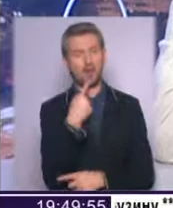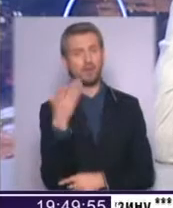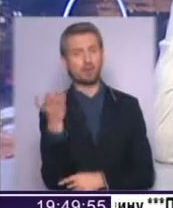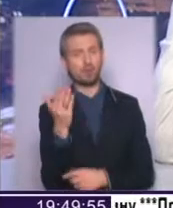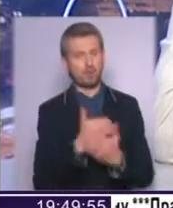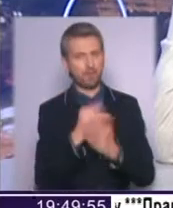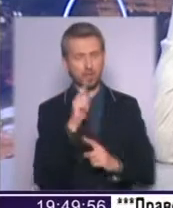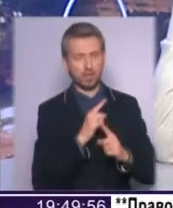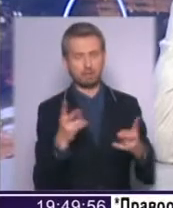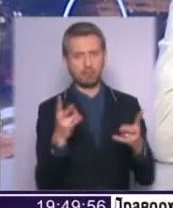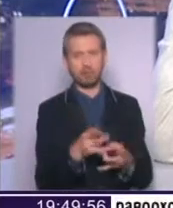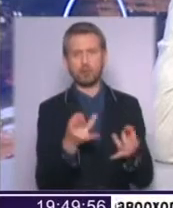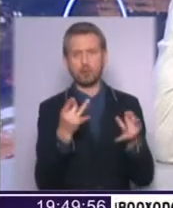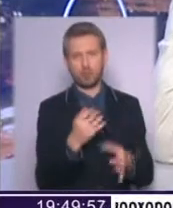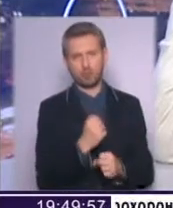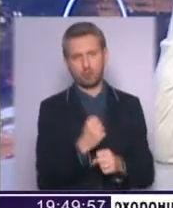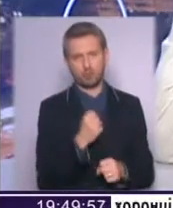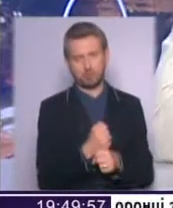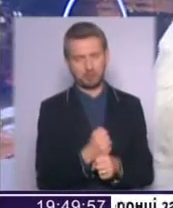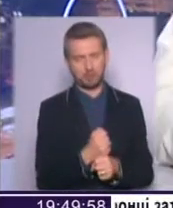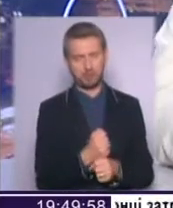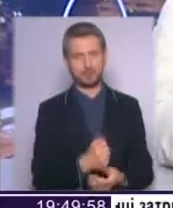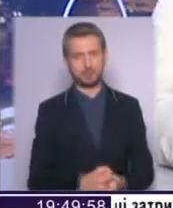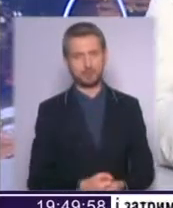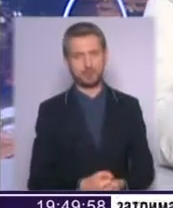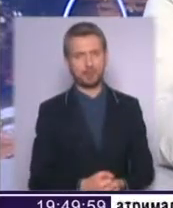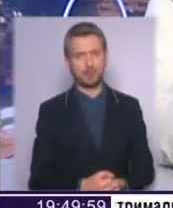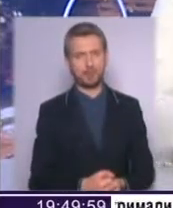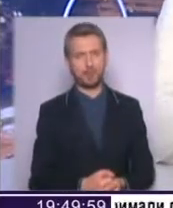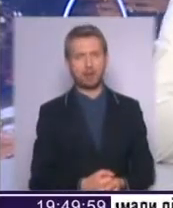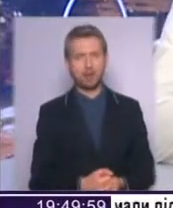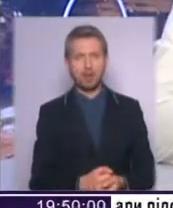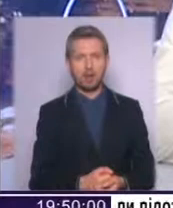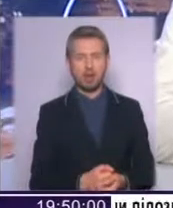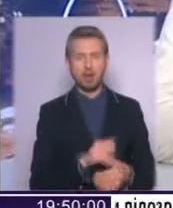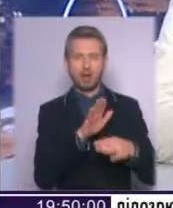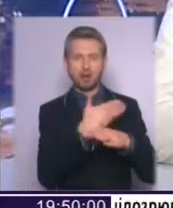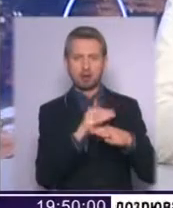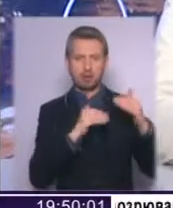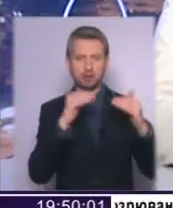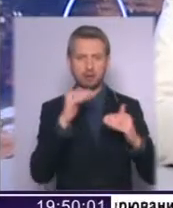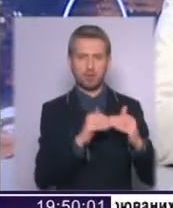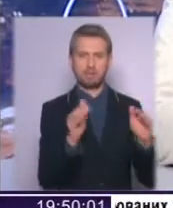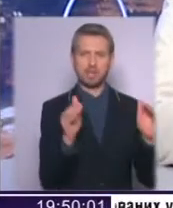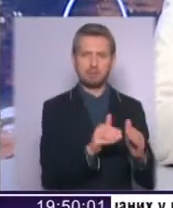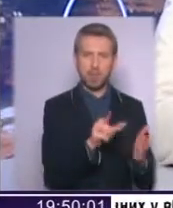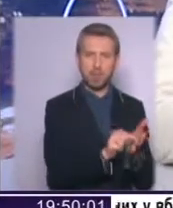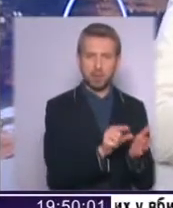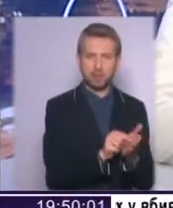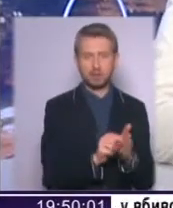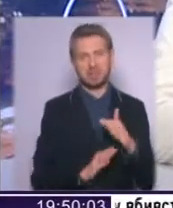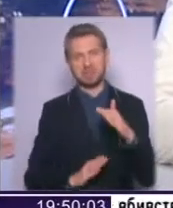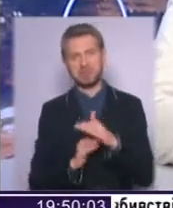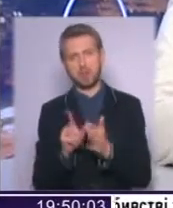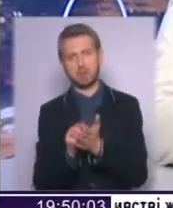Раді, повинен просто зробити, напросто, градацію мінімальної пенсії і максимальної пенсії, так